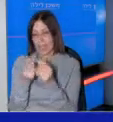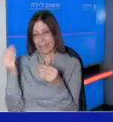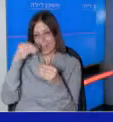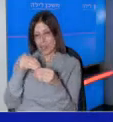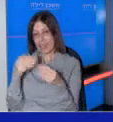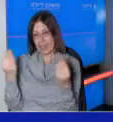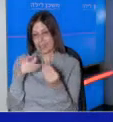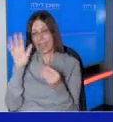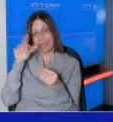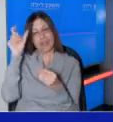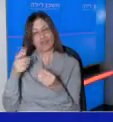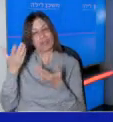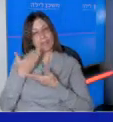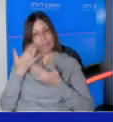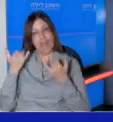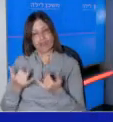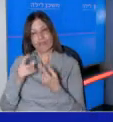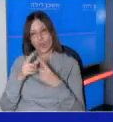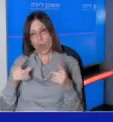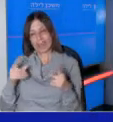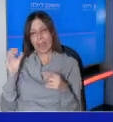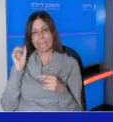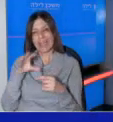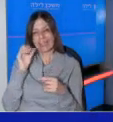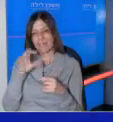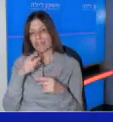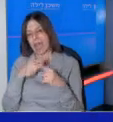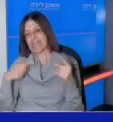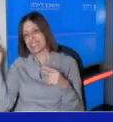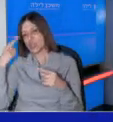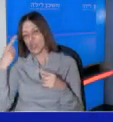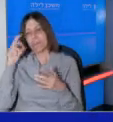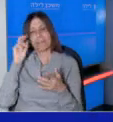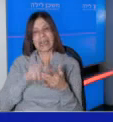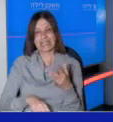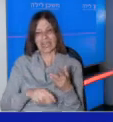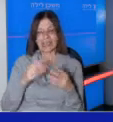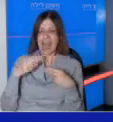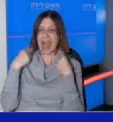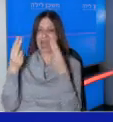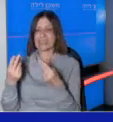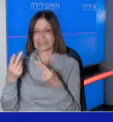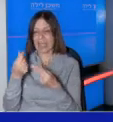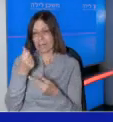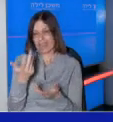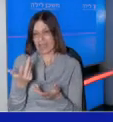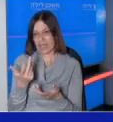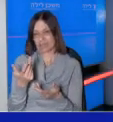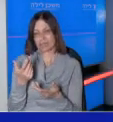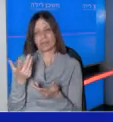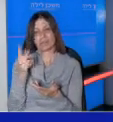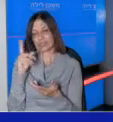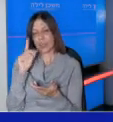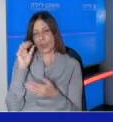לכל הדבר הזה, גם אנשים מקבלים עכשיו כל מיני מכתבי חצי איום ממס הכנסה. להחזיר מענקים. בדיוק. נכון, וזה לא בדיוק